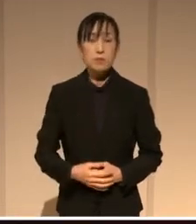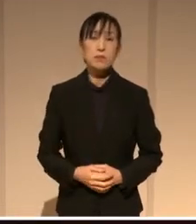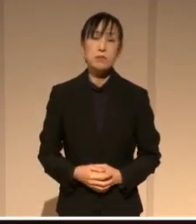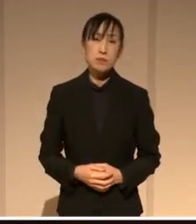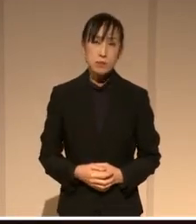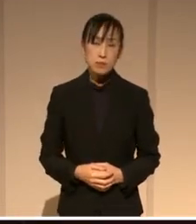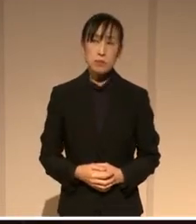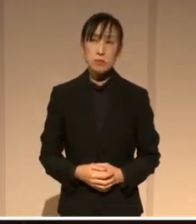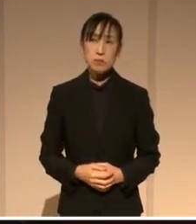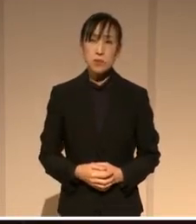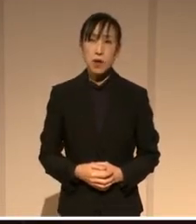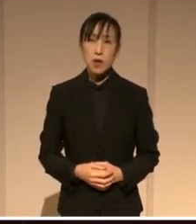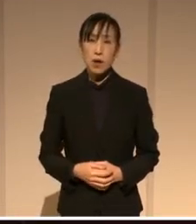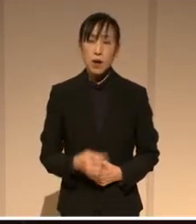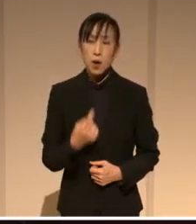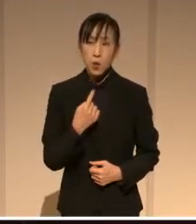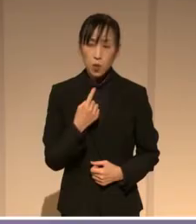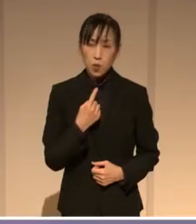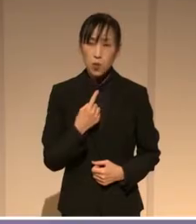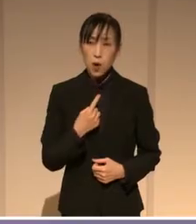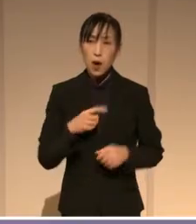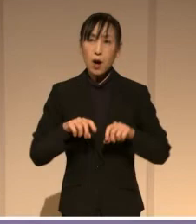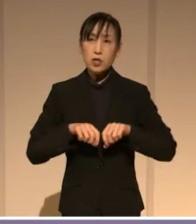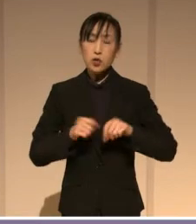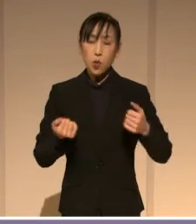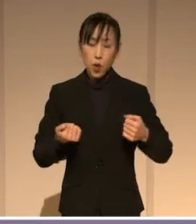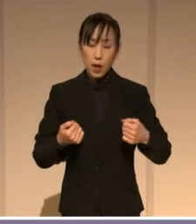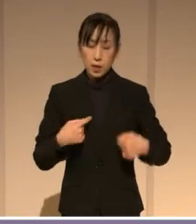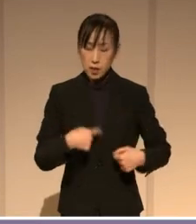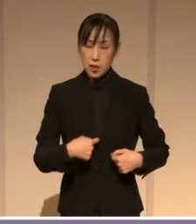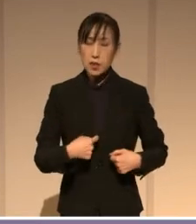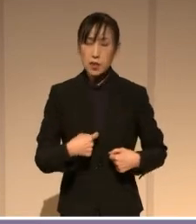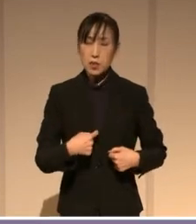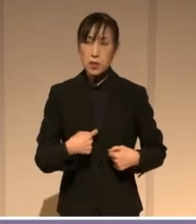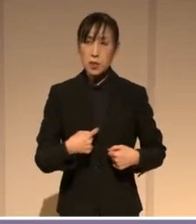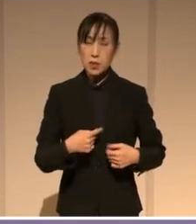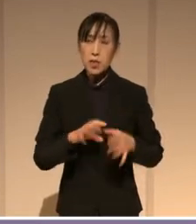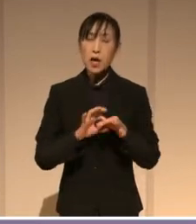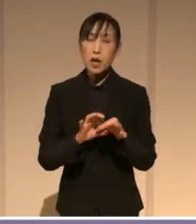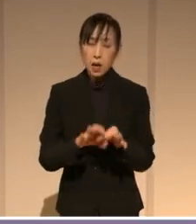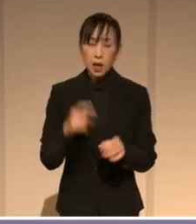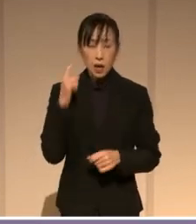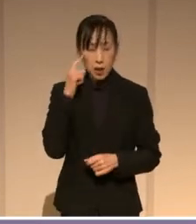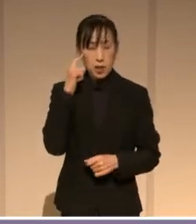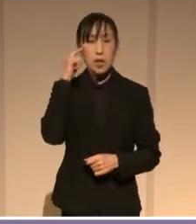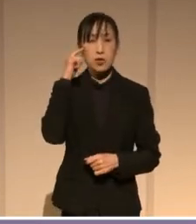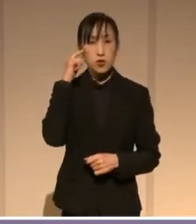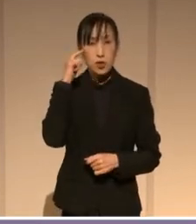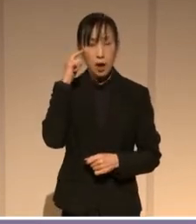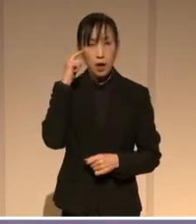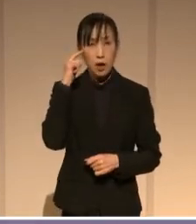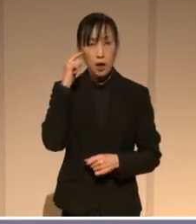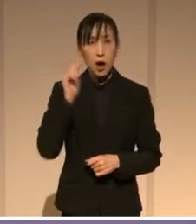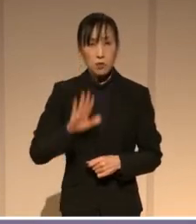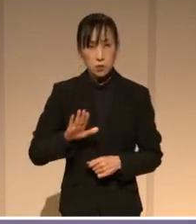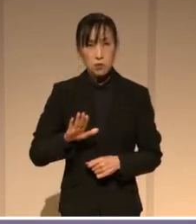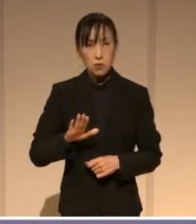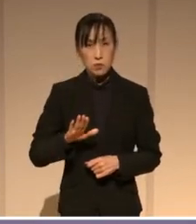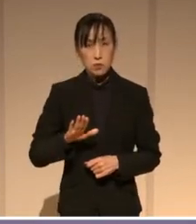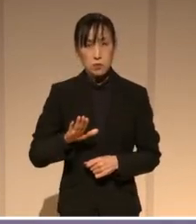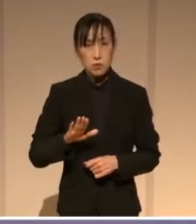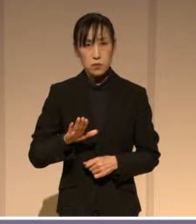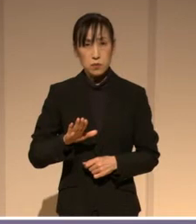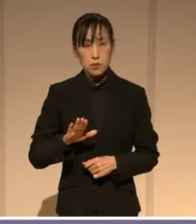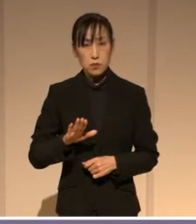はまあ障害があるからだだからこそ気づいたことはまあよくあるあの